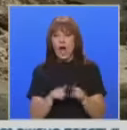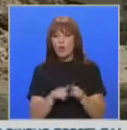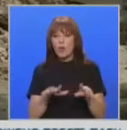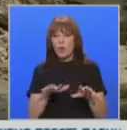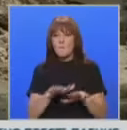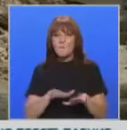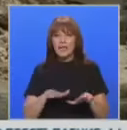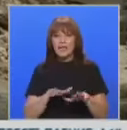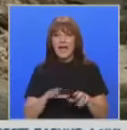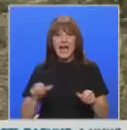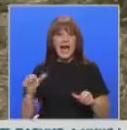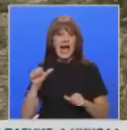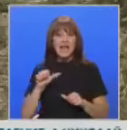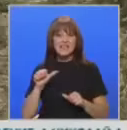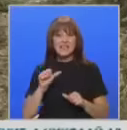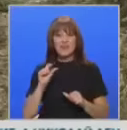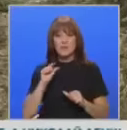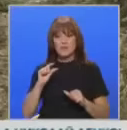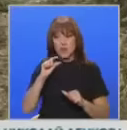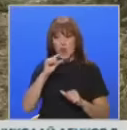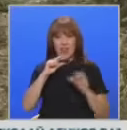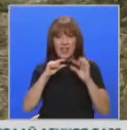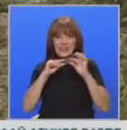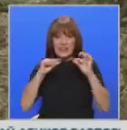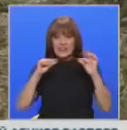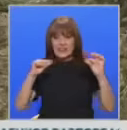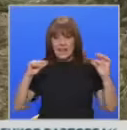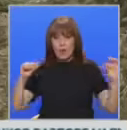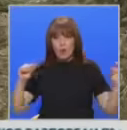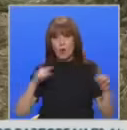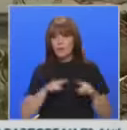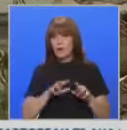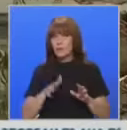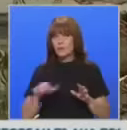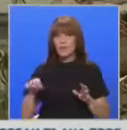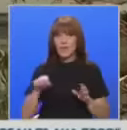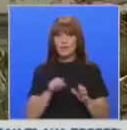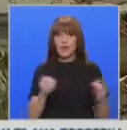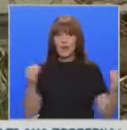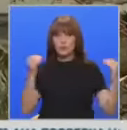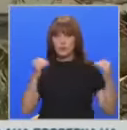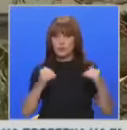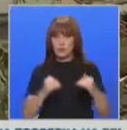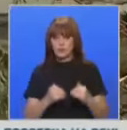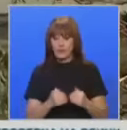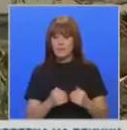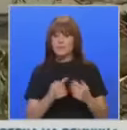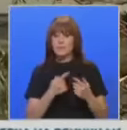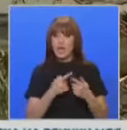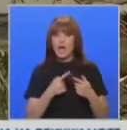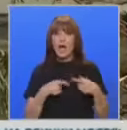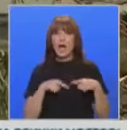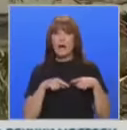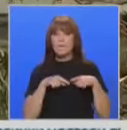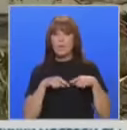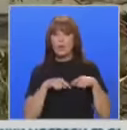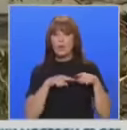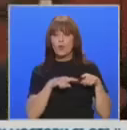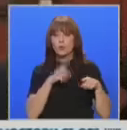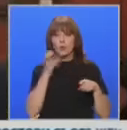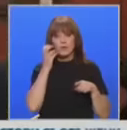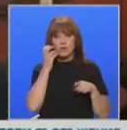тях, асфалта е бил много тънък и това може да е довело до срутването от натиска на приливната вълна. Окръжната прокуратура в Бургас е образувала